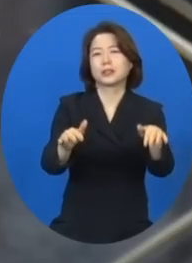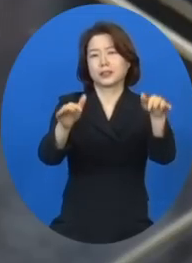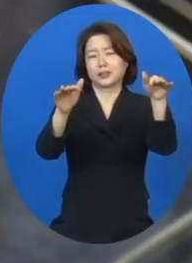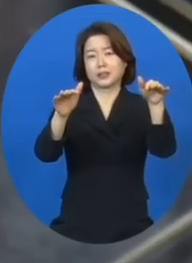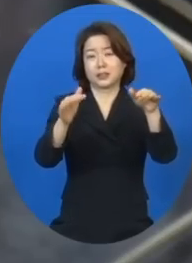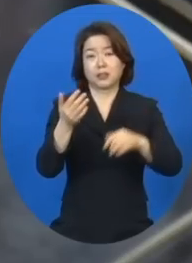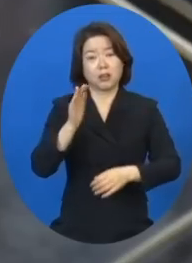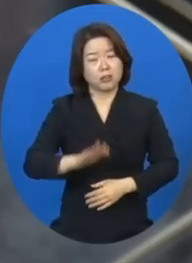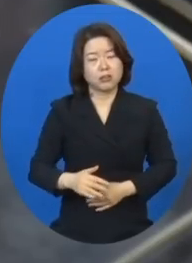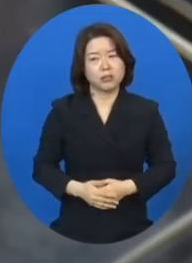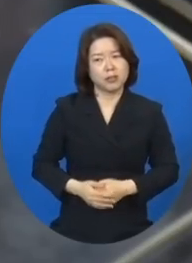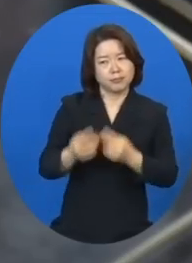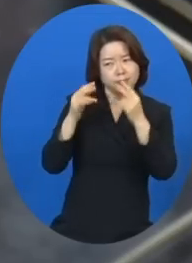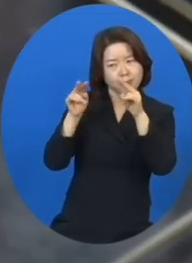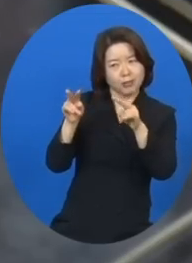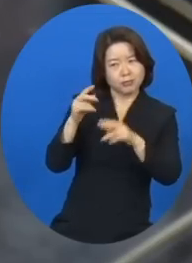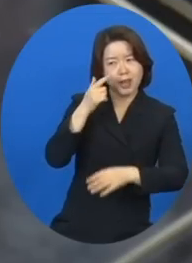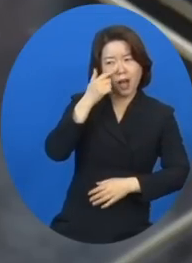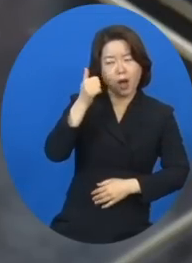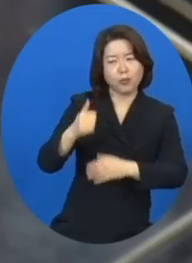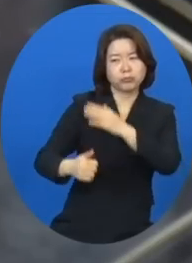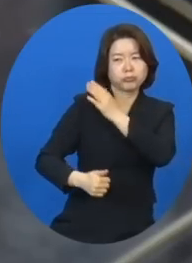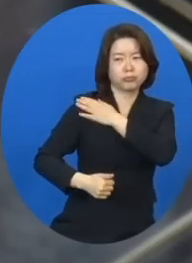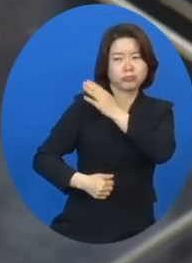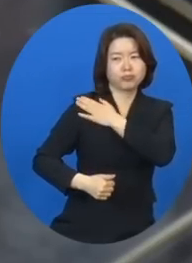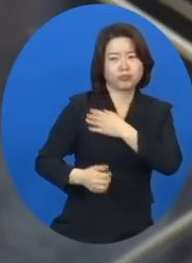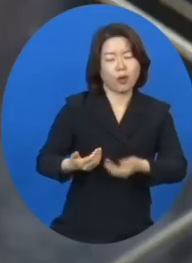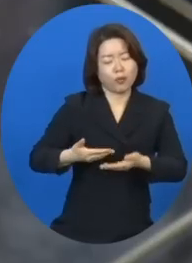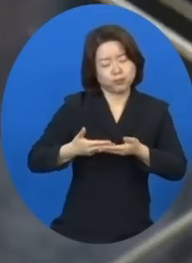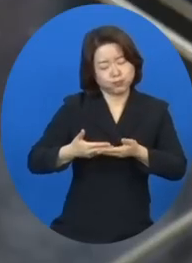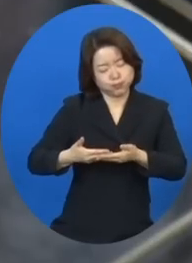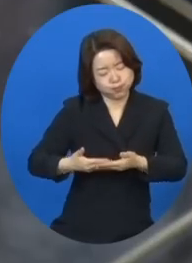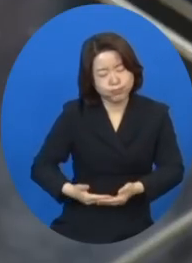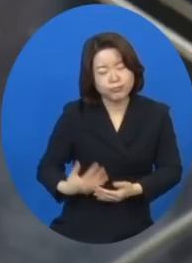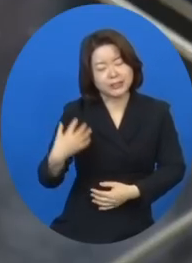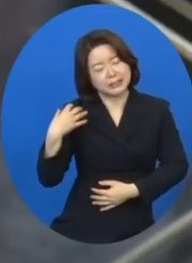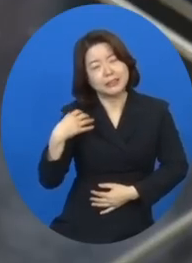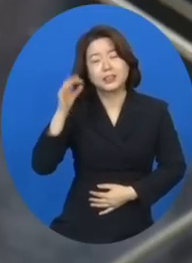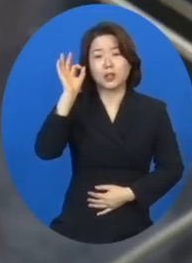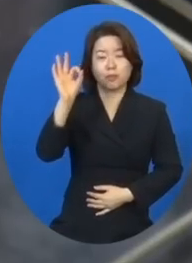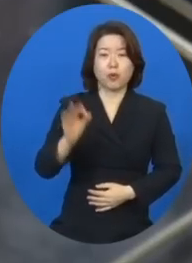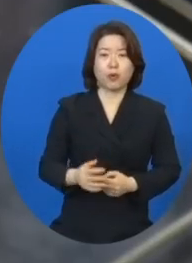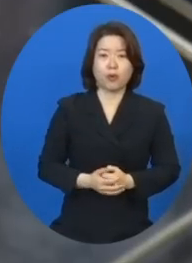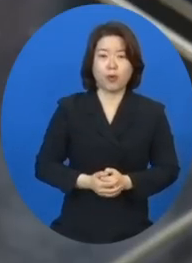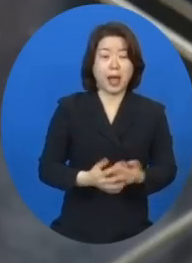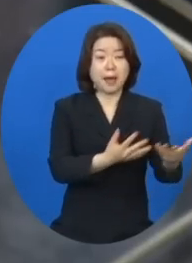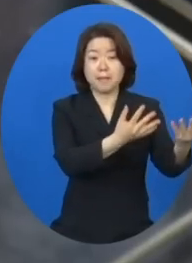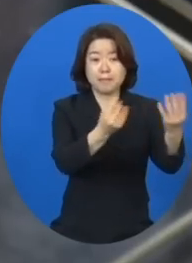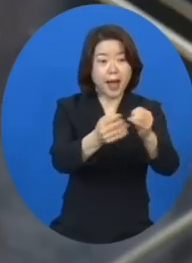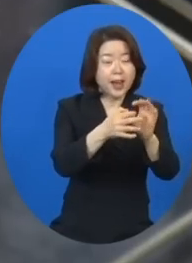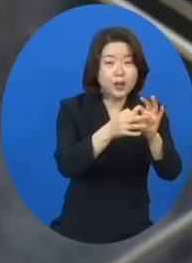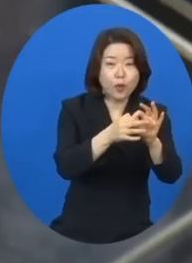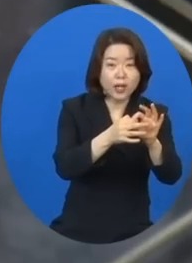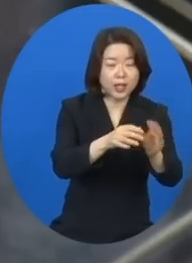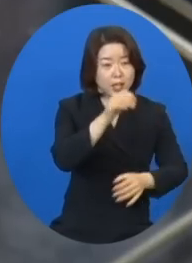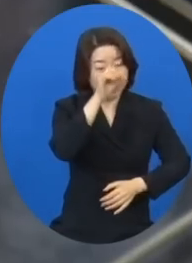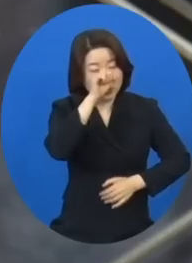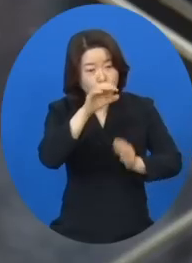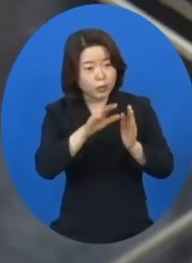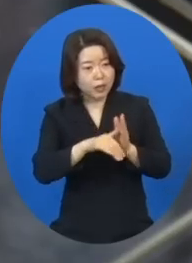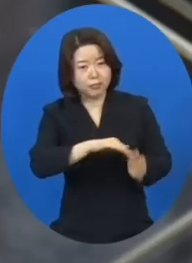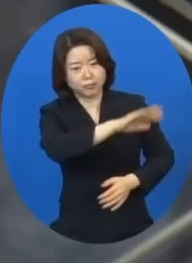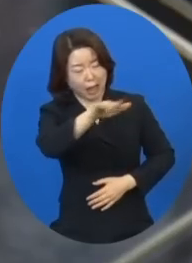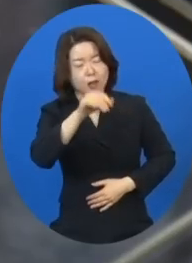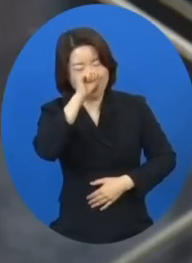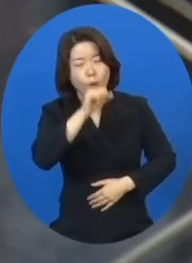어깨가 참 무거워 보였어요. 수많은 관계들 가운데 좋을 때는 다 좋으신 분들이었는데